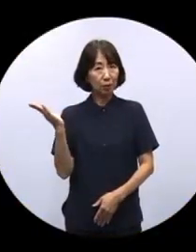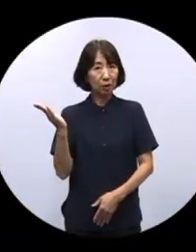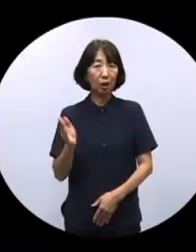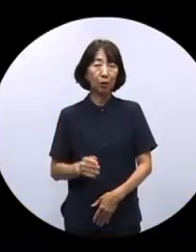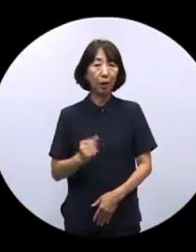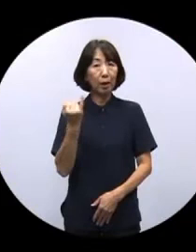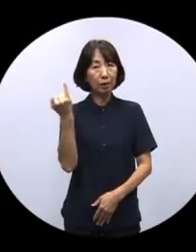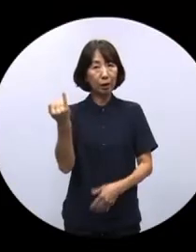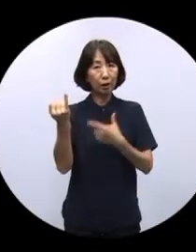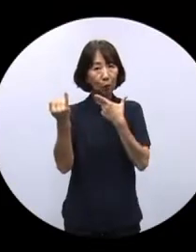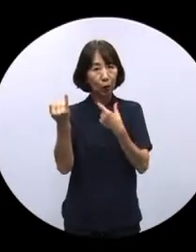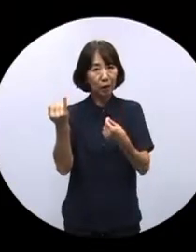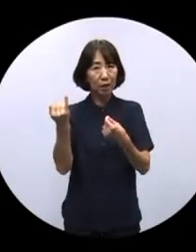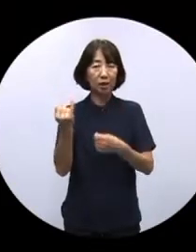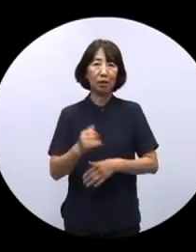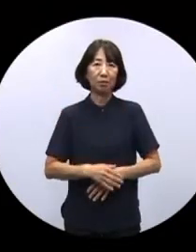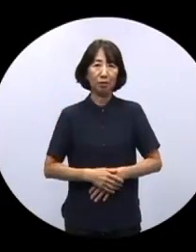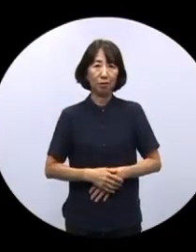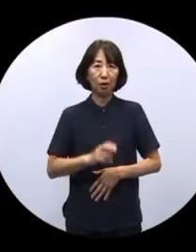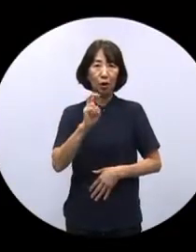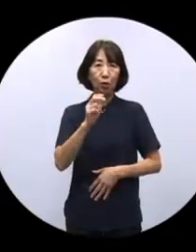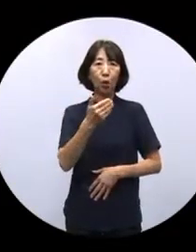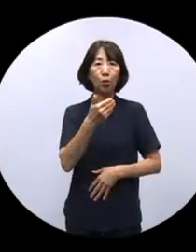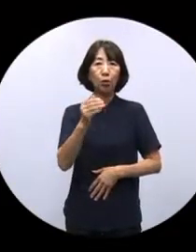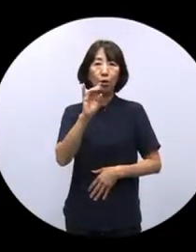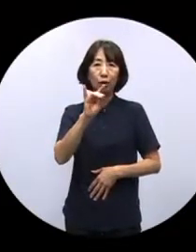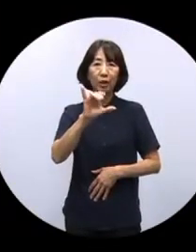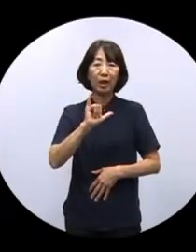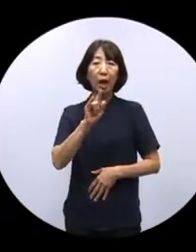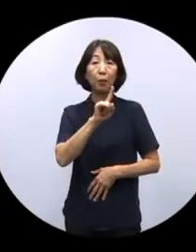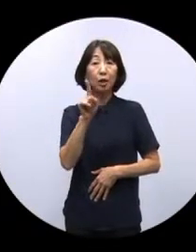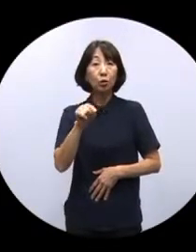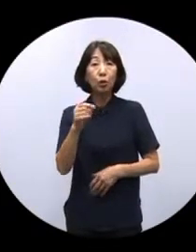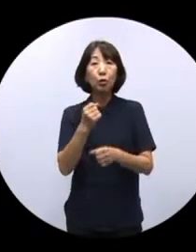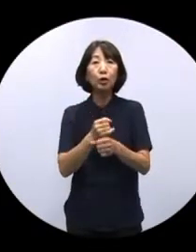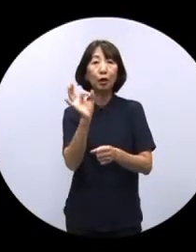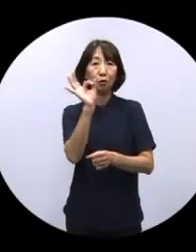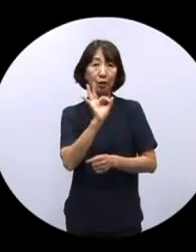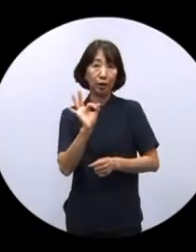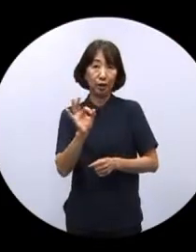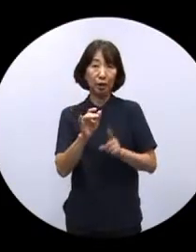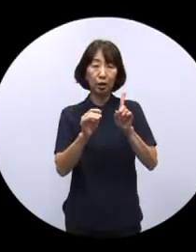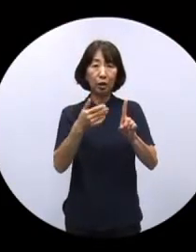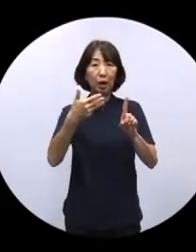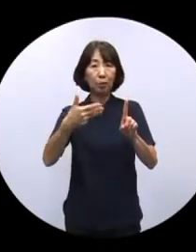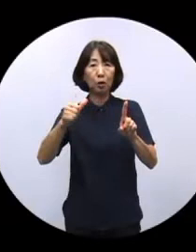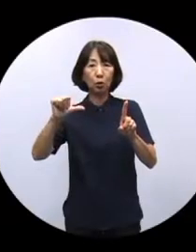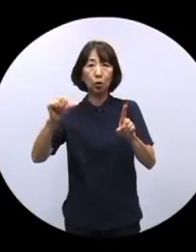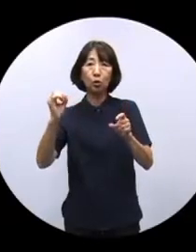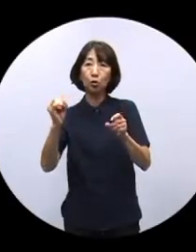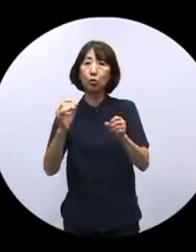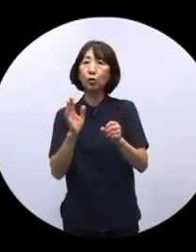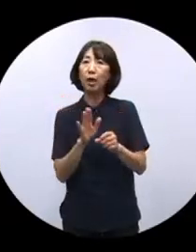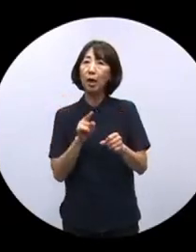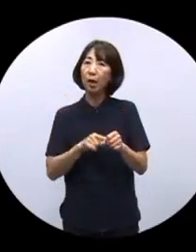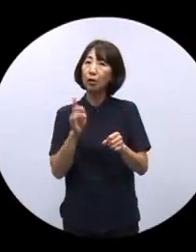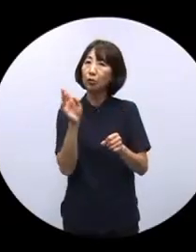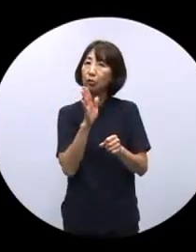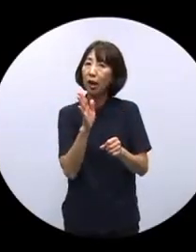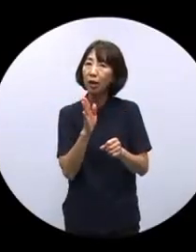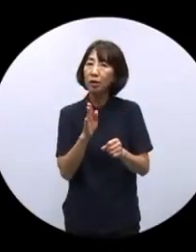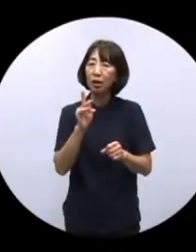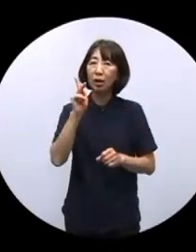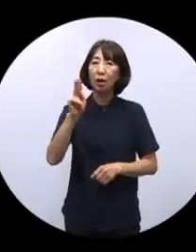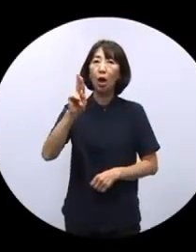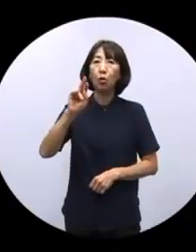こちらはサラさんのお気に入り、ログキャビンという作品。1850年頃に